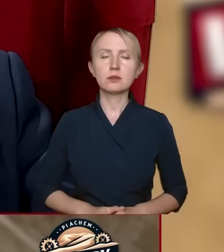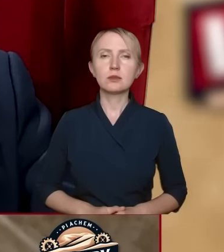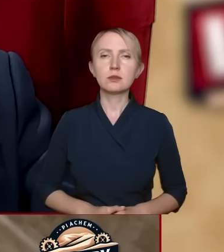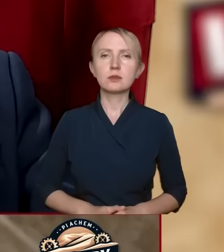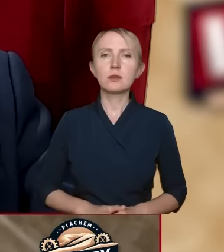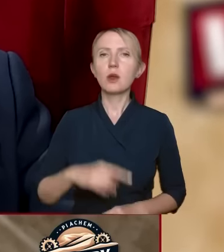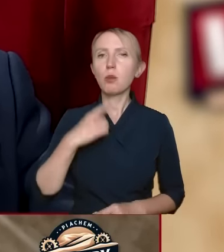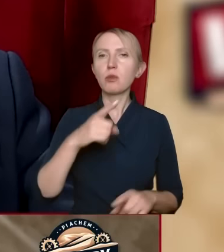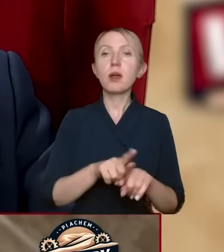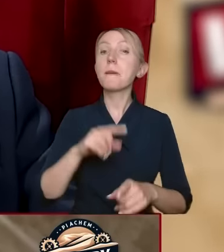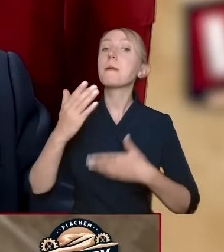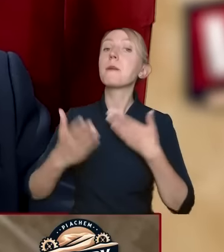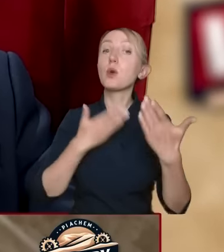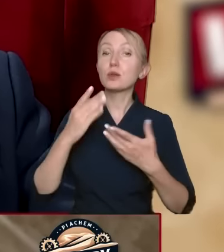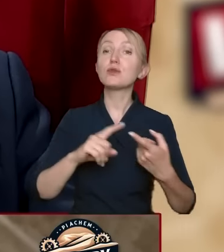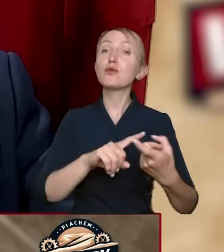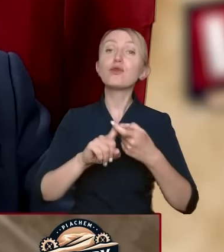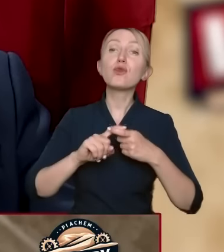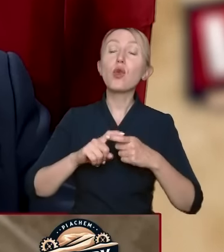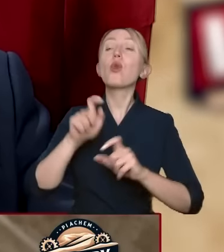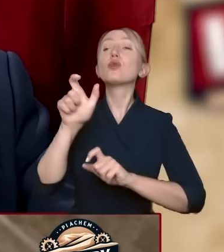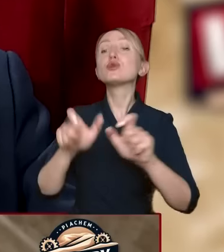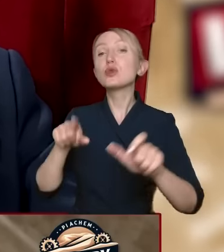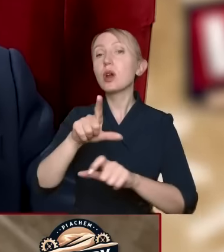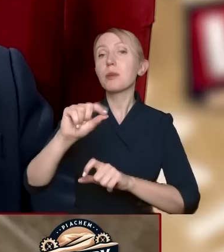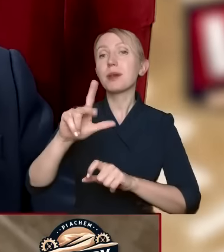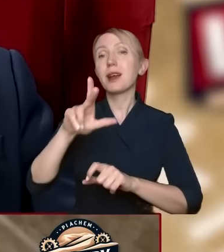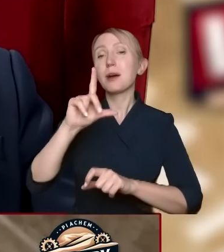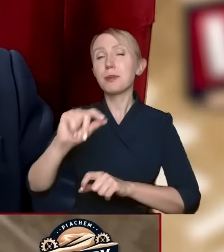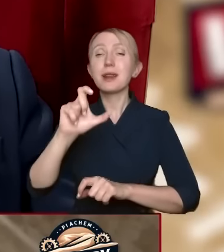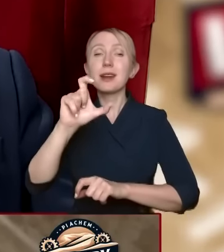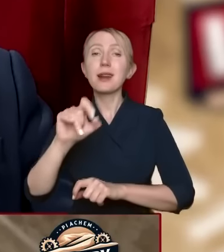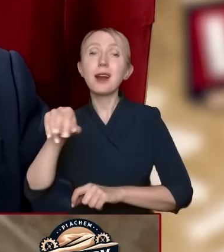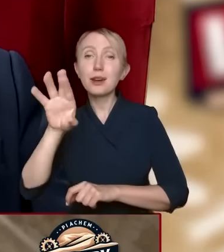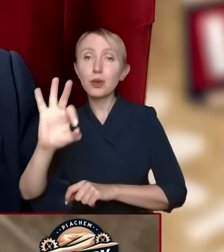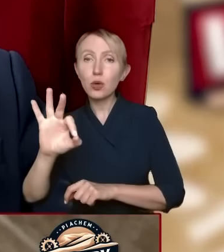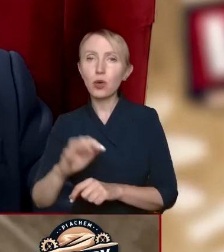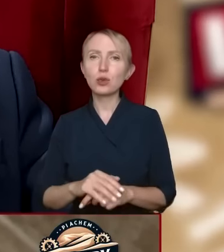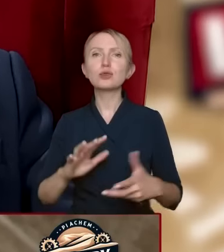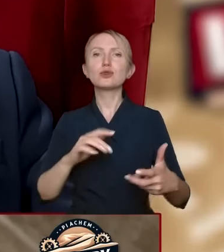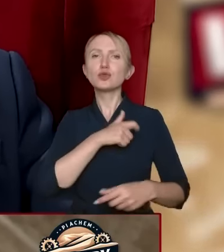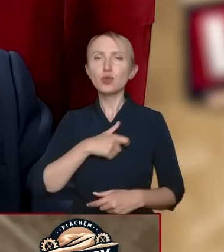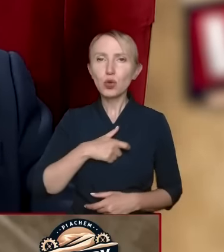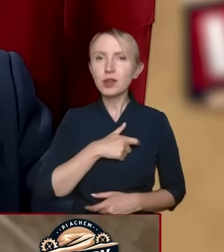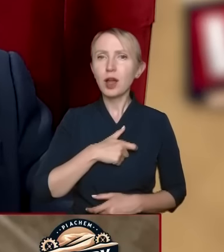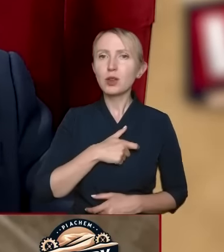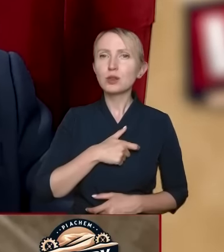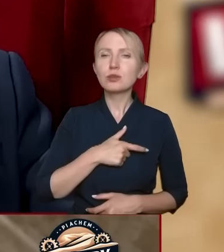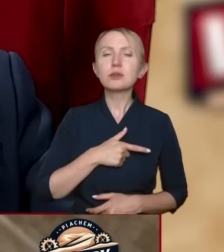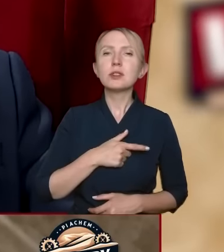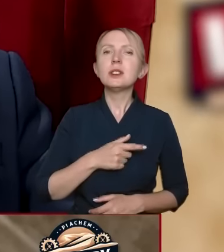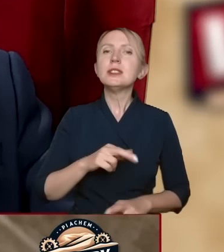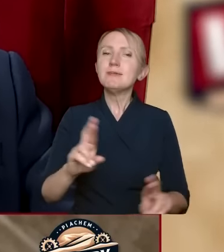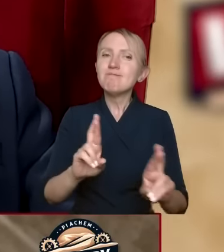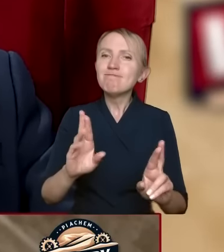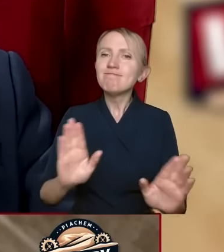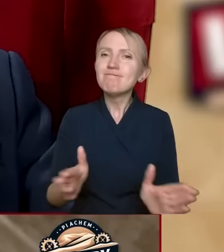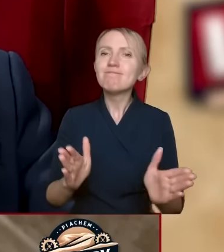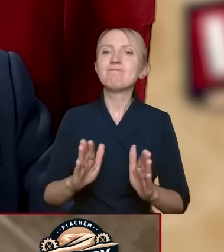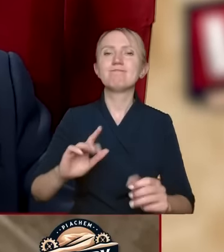też, że pozdrawiamy związkowców z PKP Cargo z Solidarności. Trzymajcie się, protestujcie.